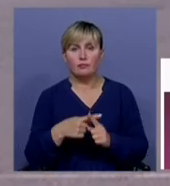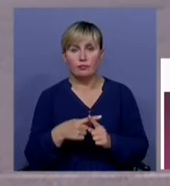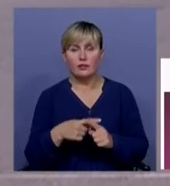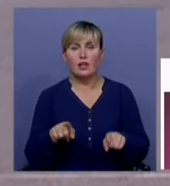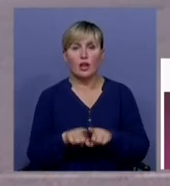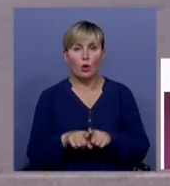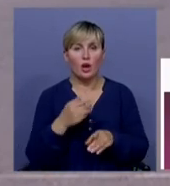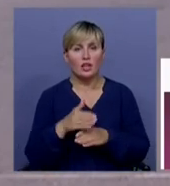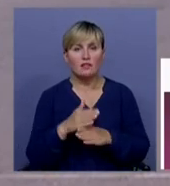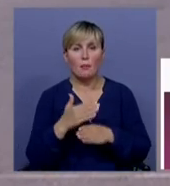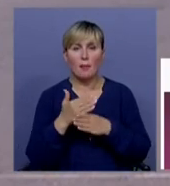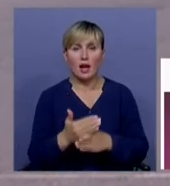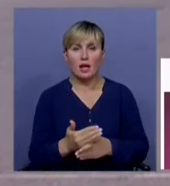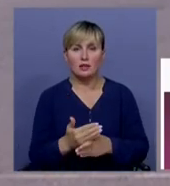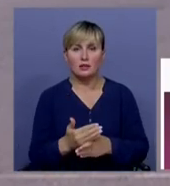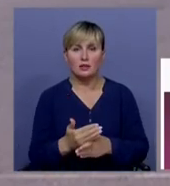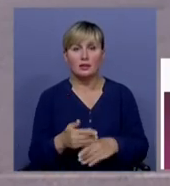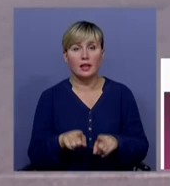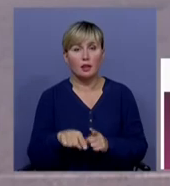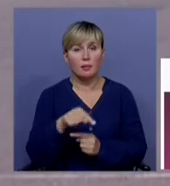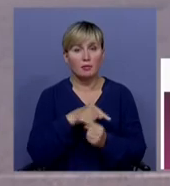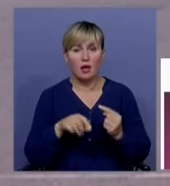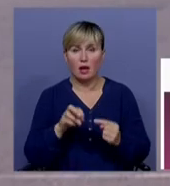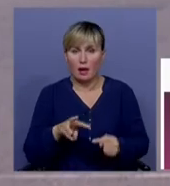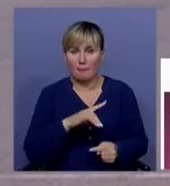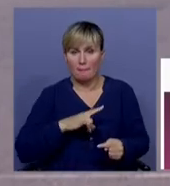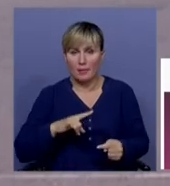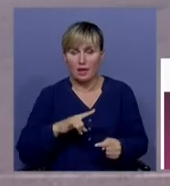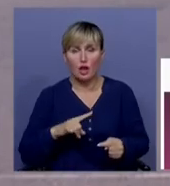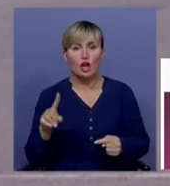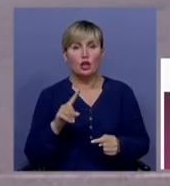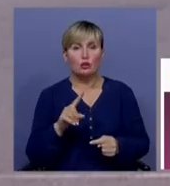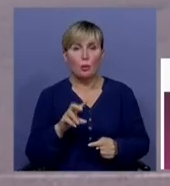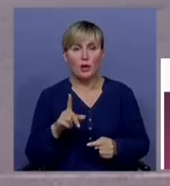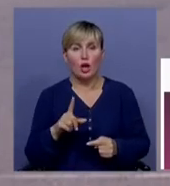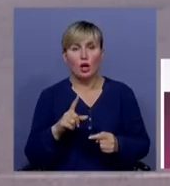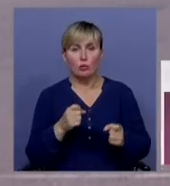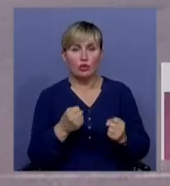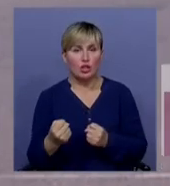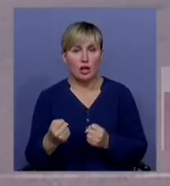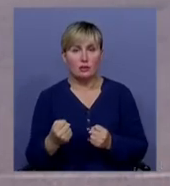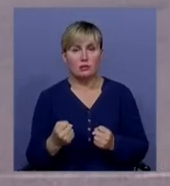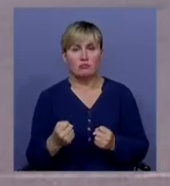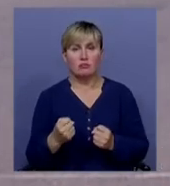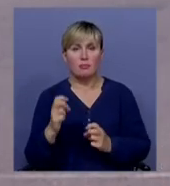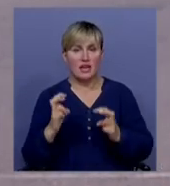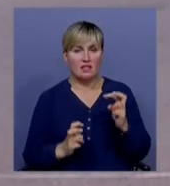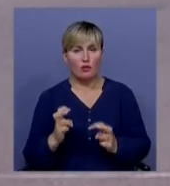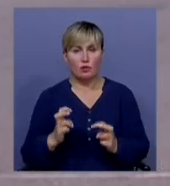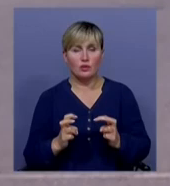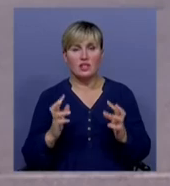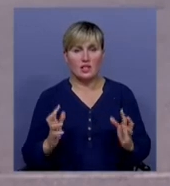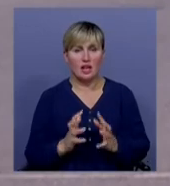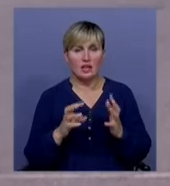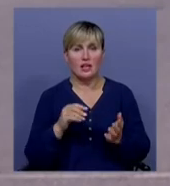такое кредитование помогает таким предпринимателям, как мы, чтобы удержать производство, да, на плаву,